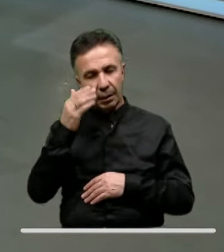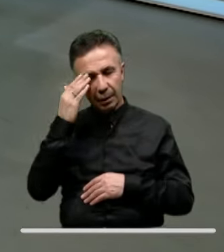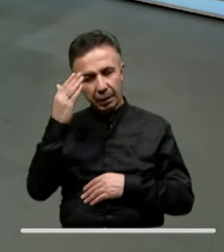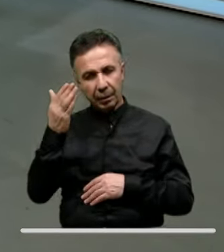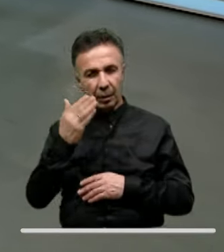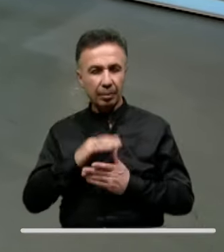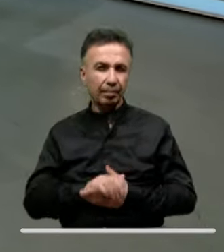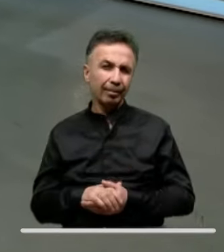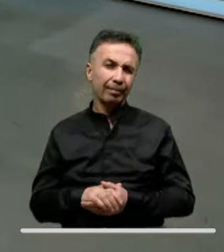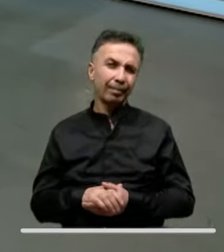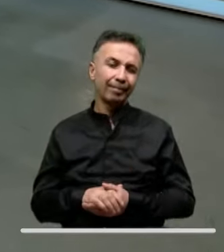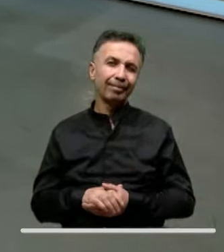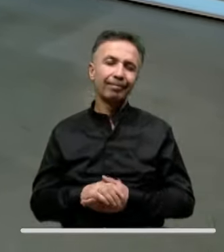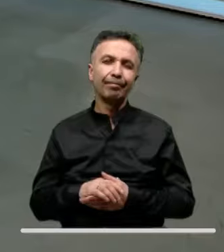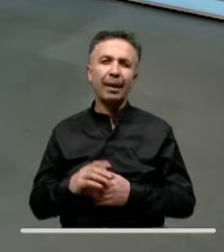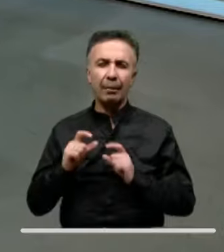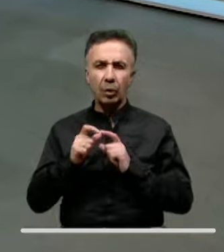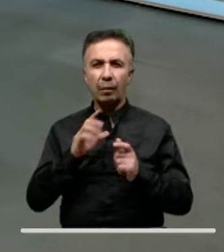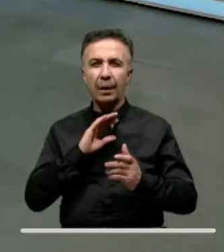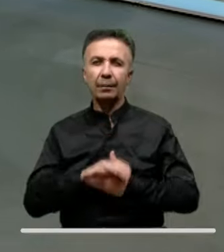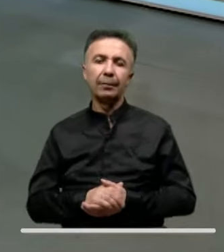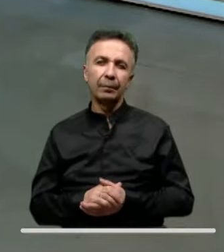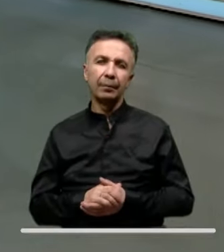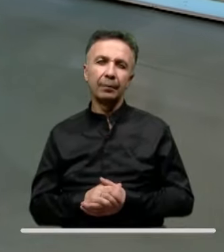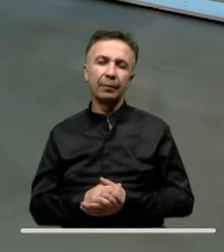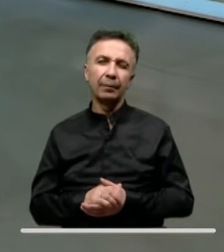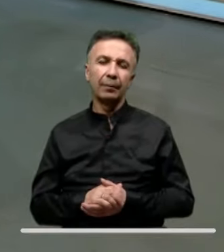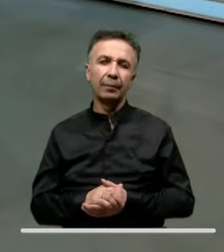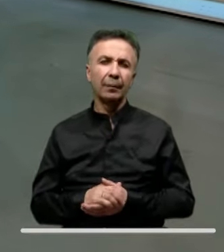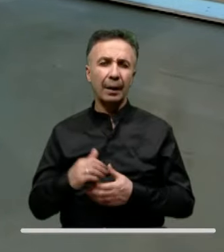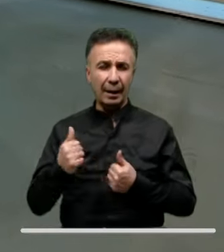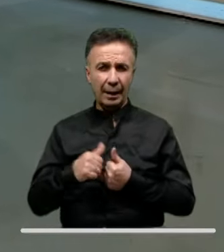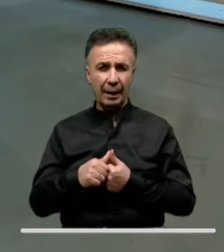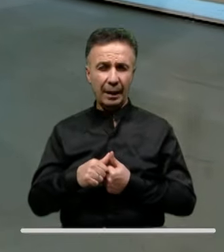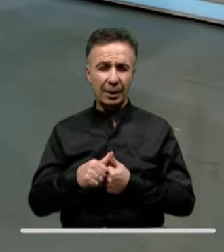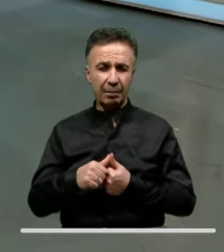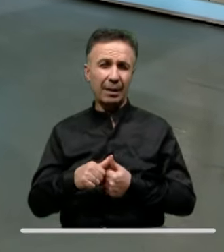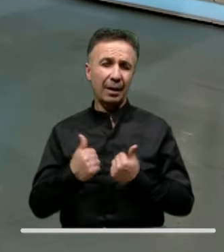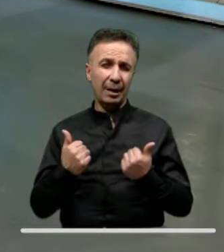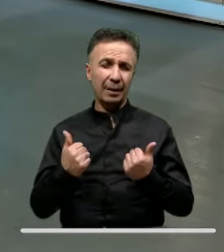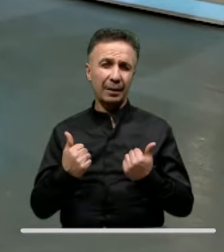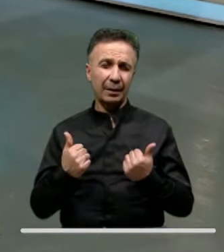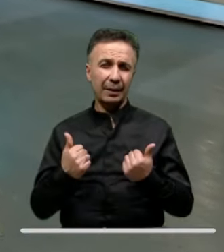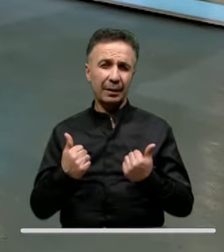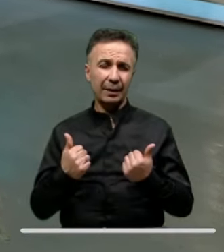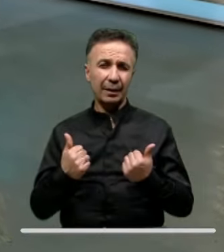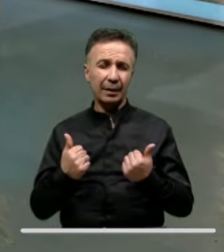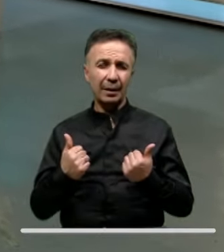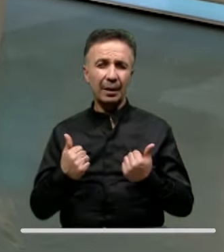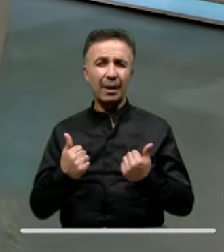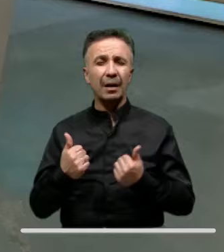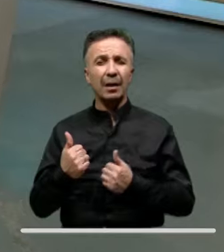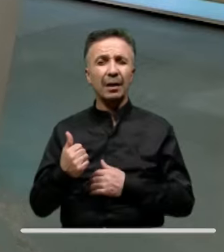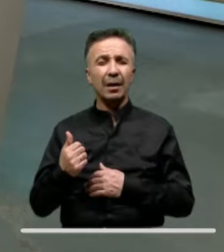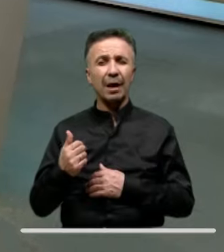Osman Bey. Hocam benim bir sorum olacaktı. Buyurun. Hocam eşimden ayrıldık. Evdeki bütün ziynet altınlarını götürdü ama